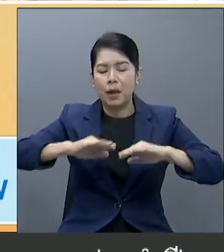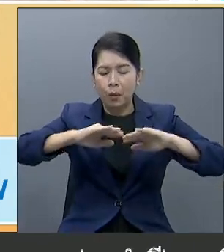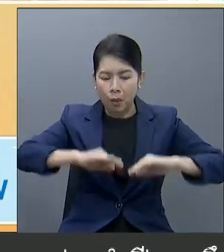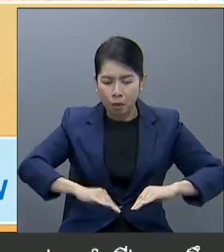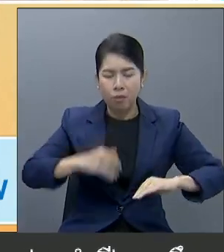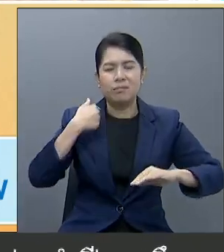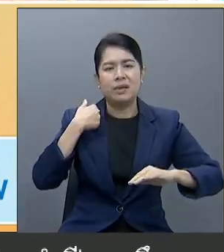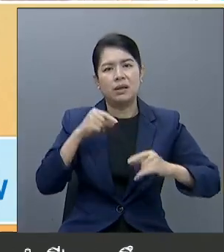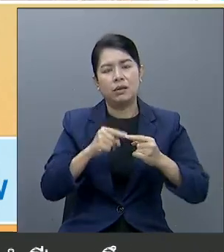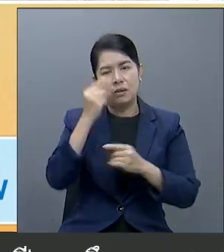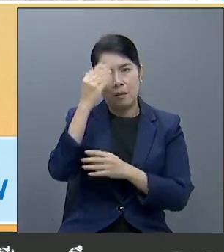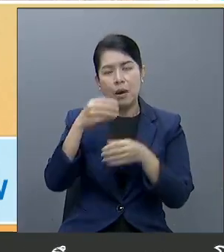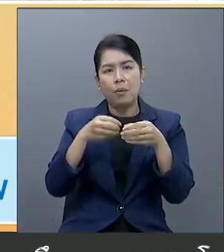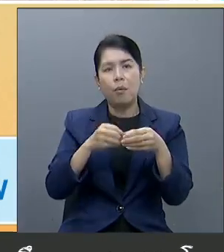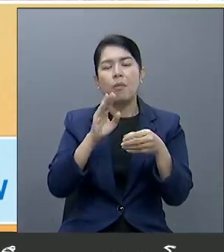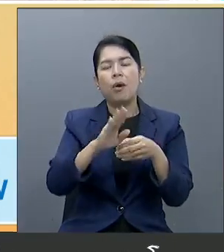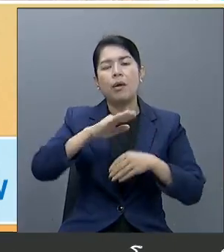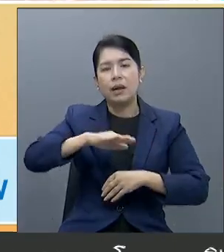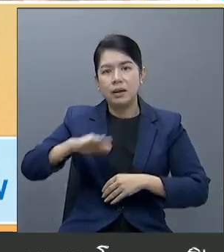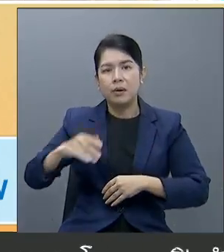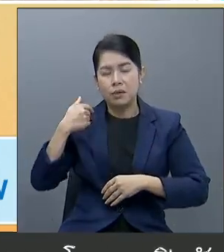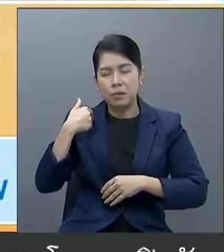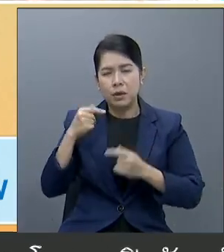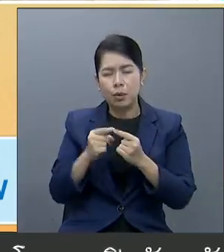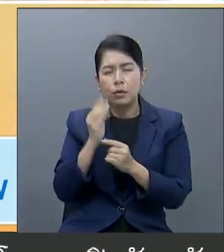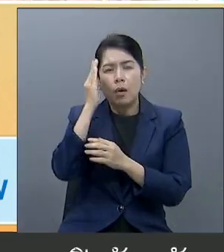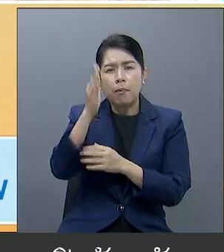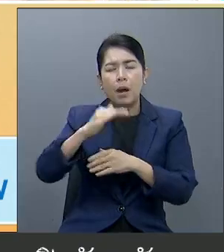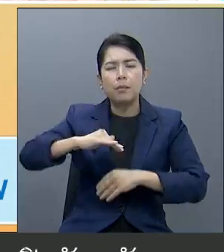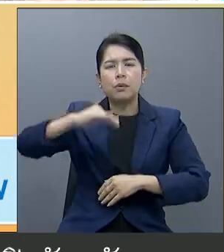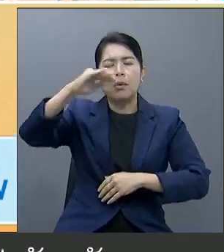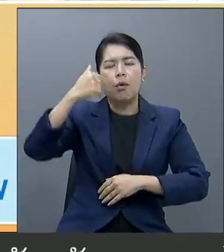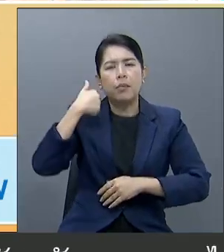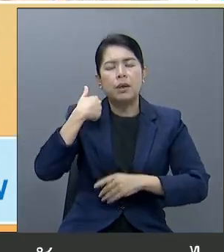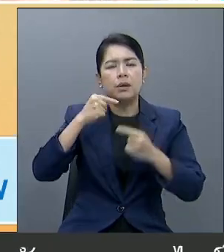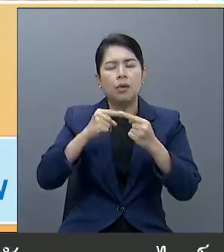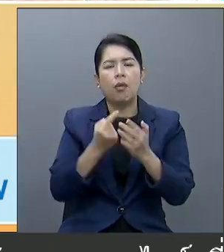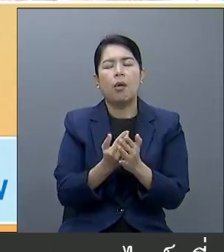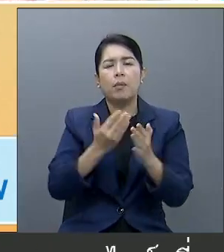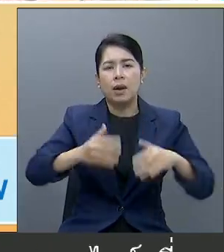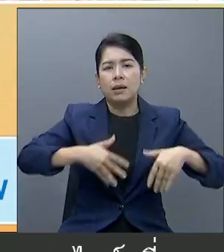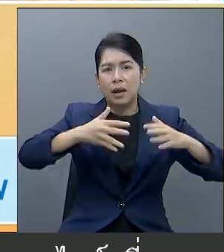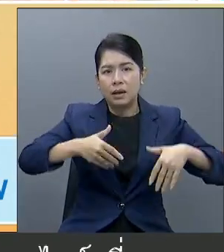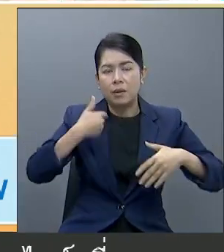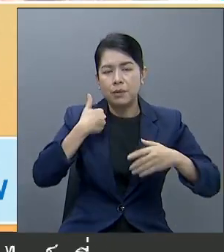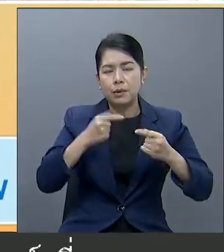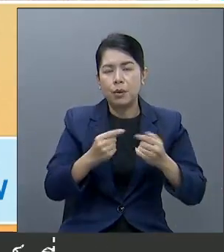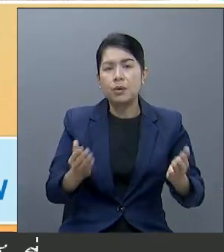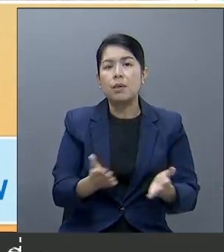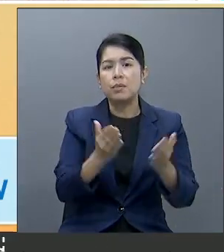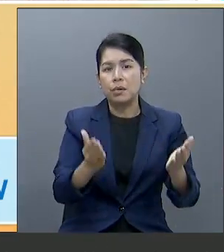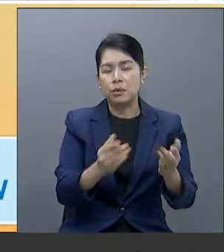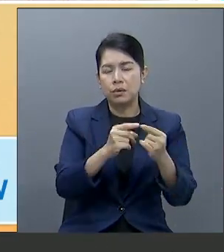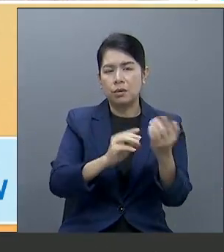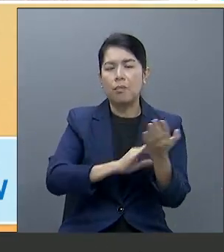ารายได้ที่จะสับสนประเทศนะคะเพราะฉะนั้นเนี่ยมันก็คือเป็นปัญหาทางโครงสร้างประชากรที่มันส่งผลกระทบกับปัญหาทางด้านเศรษฐกิจและสังคม